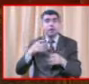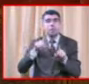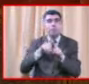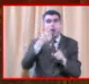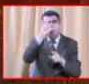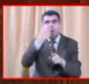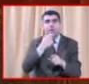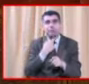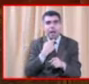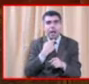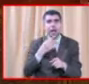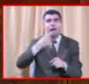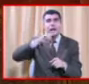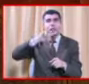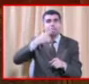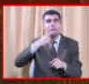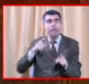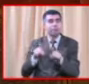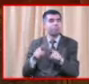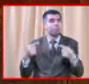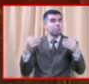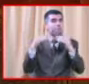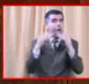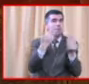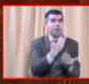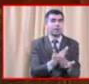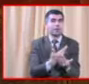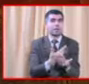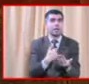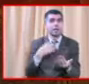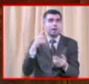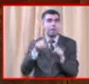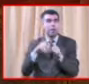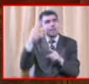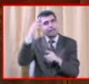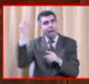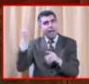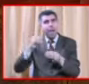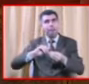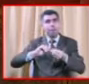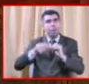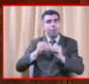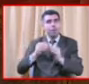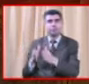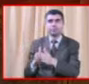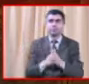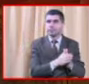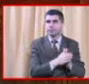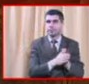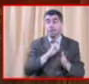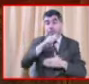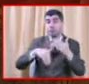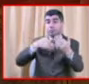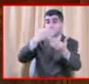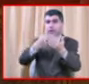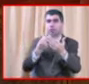الرشيديه. هذا الخلل الثاني. دابا حنا غادي نساو الاختلالات، خصنا نجيزو القدام. وانت كتعرف السيد نائب